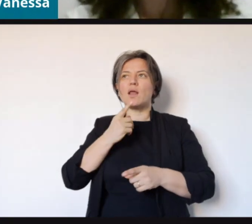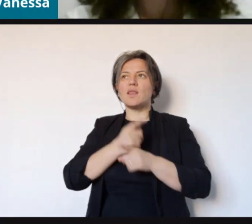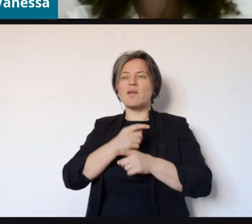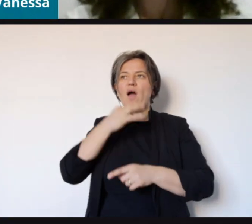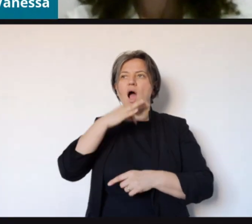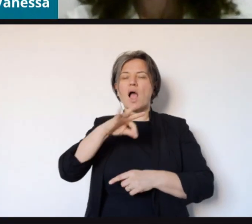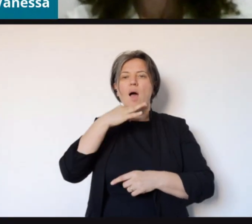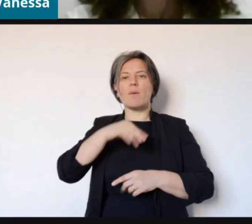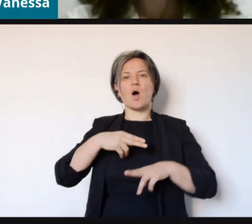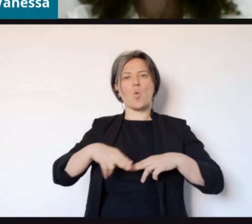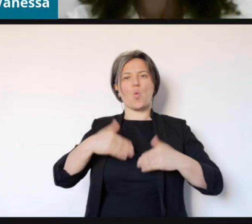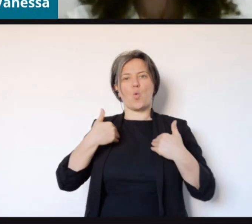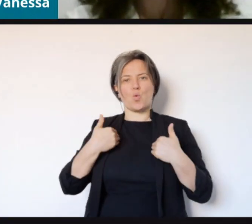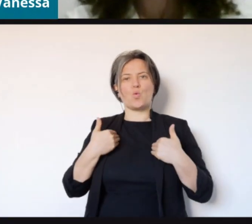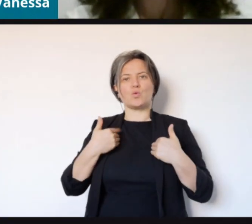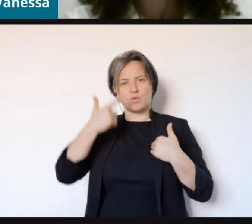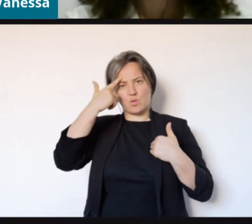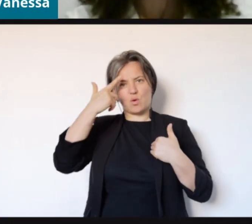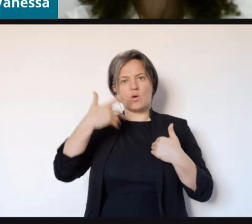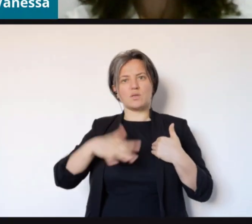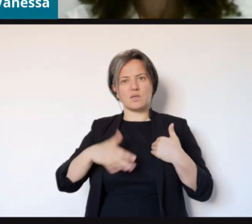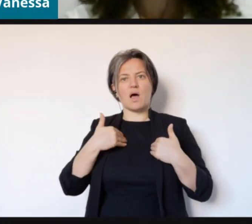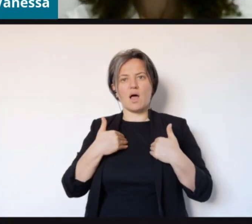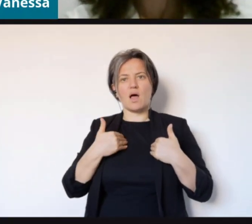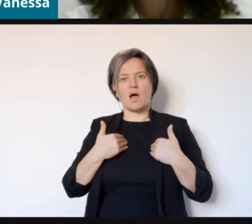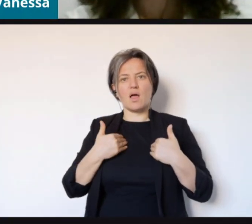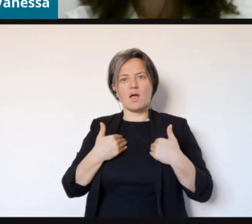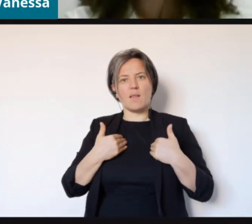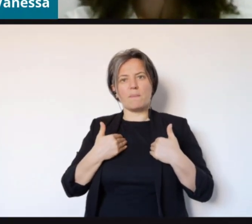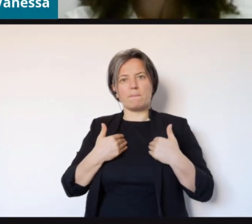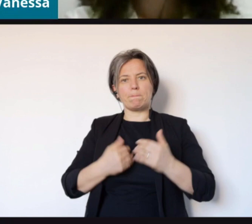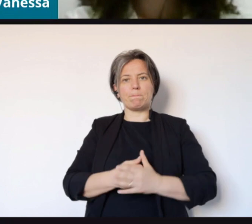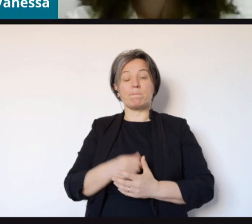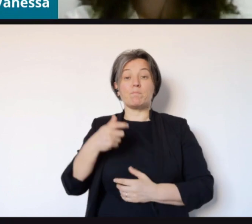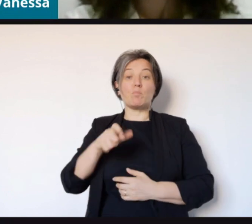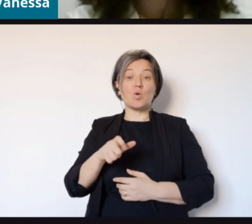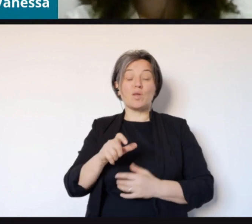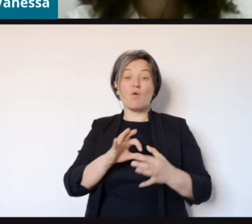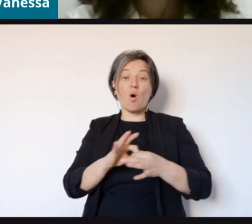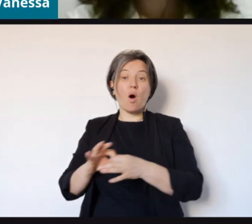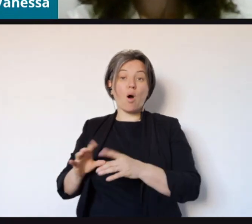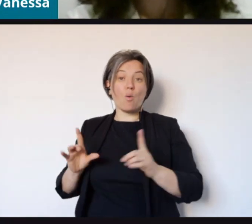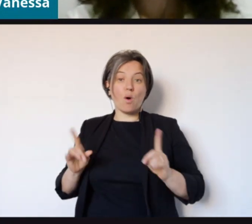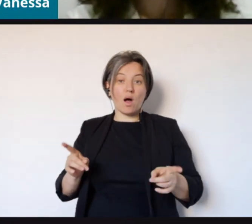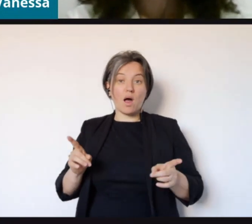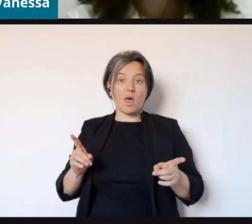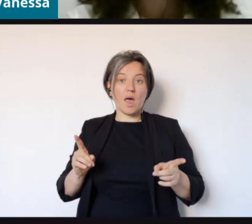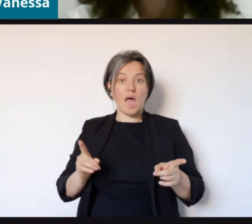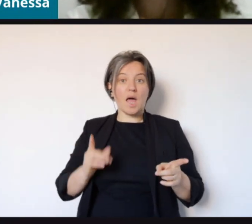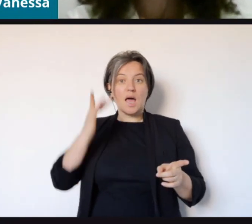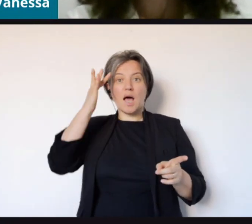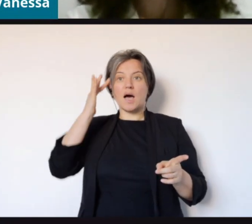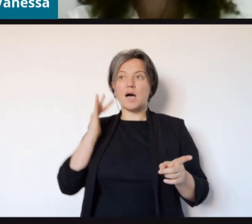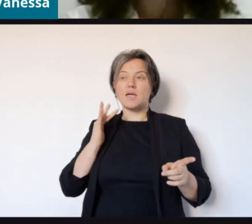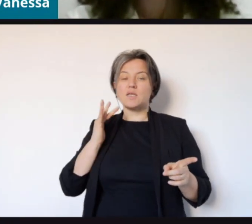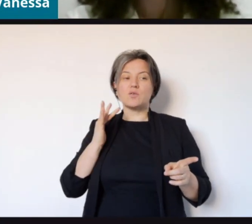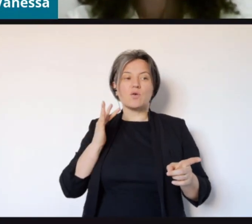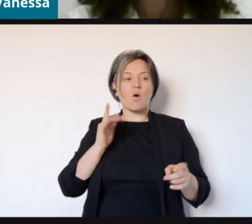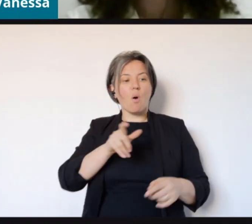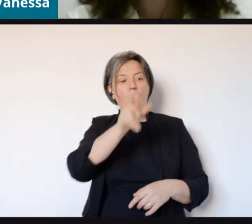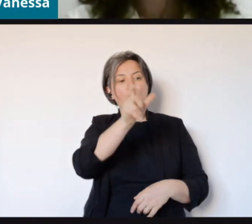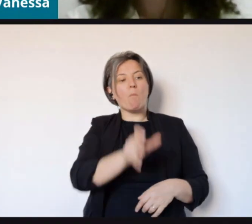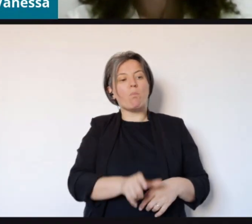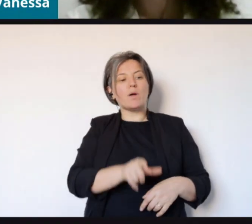di utilizzarla, questa intelligenza artificiale, perché altrimenti noi rischiamo di avere